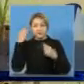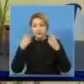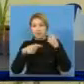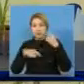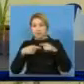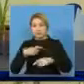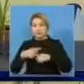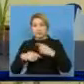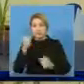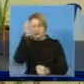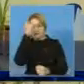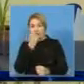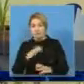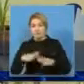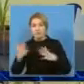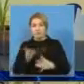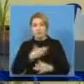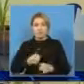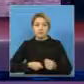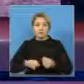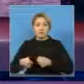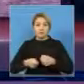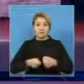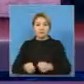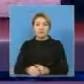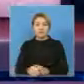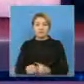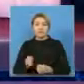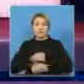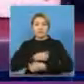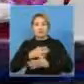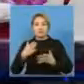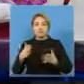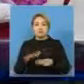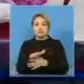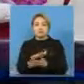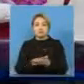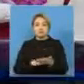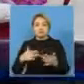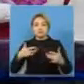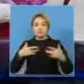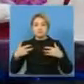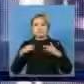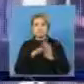дальше. Спасибо большое нашим властям. Торжественное мероприятие продолжилось небольшой